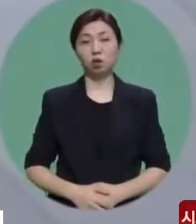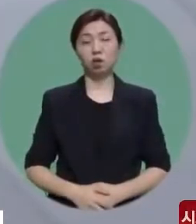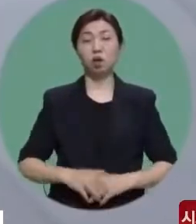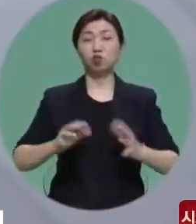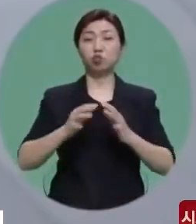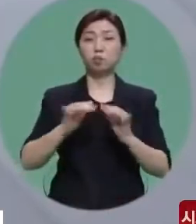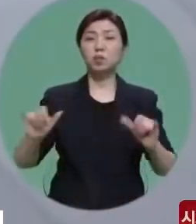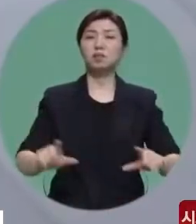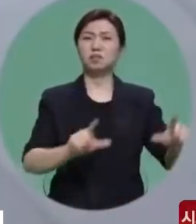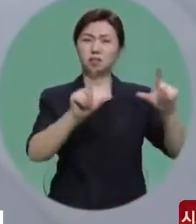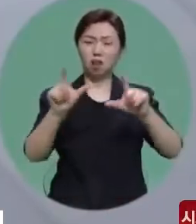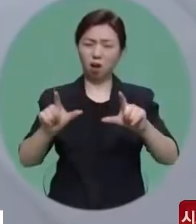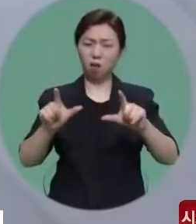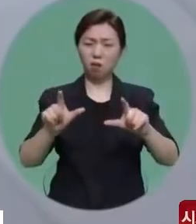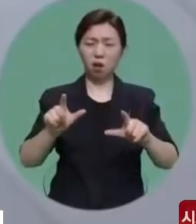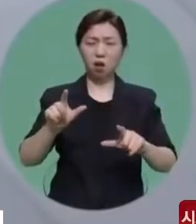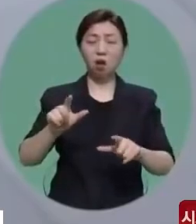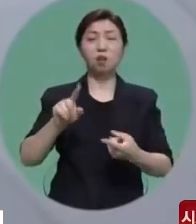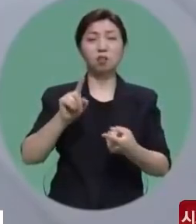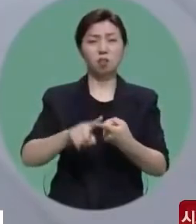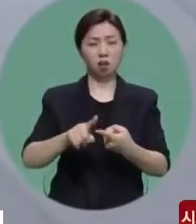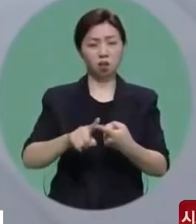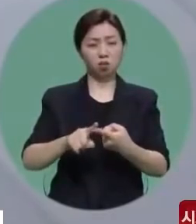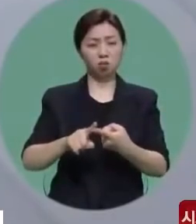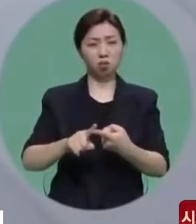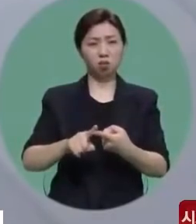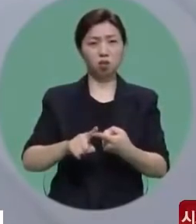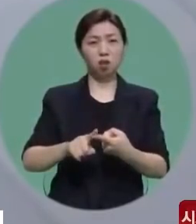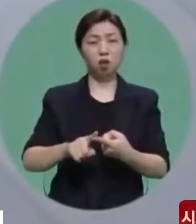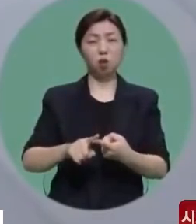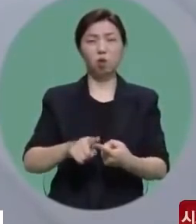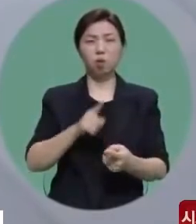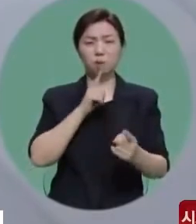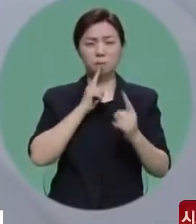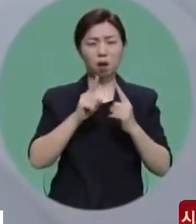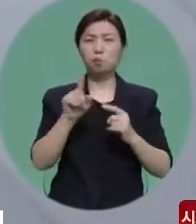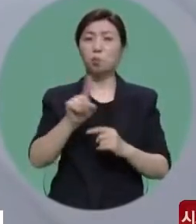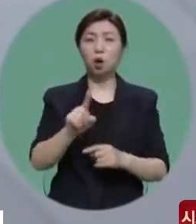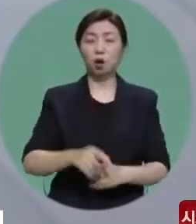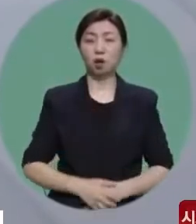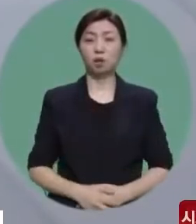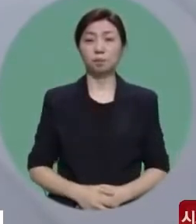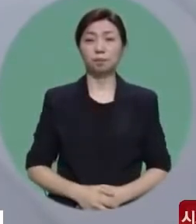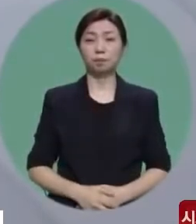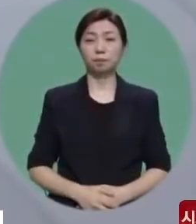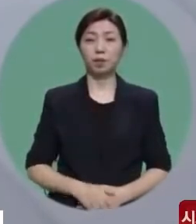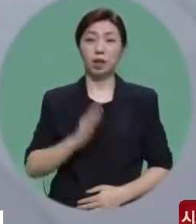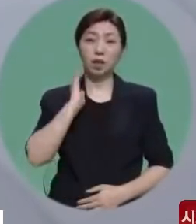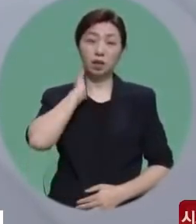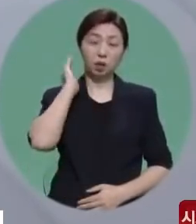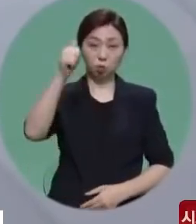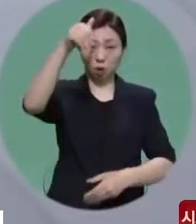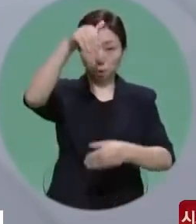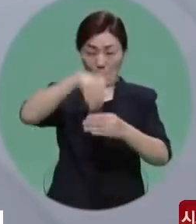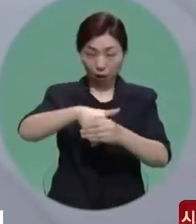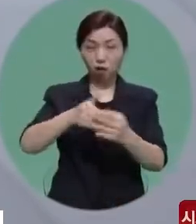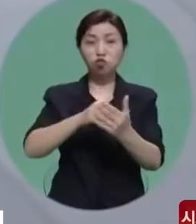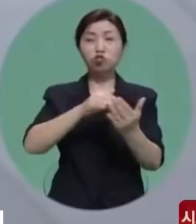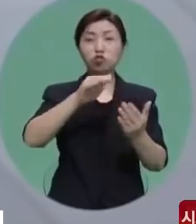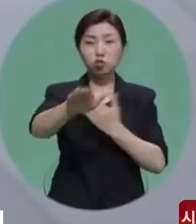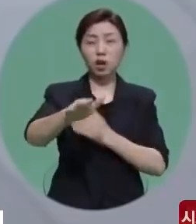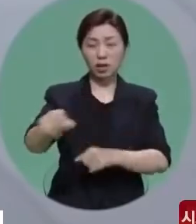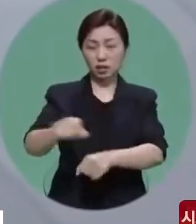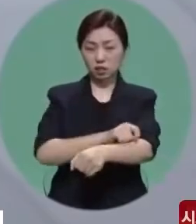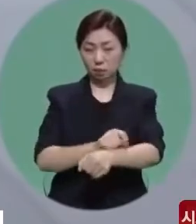계속 이러시는 거 애가 안 됩니다 제가 그래서 1 제안 드리겠습니다 이거 대통령 선거가 끝나더라도 특검 해가지고